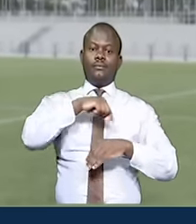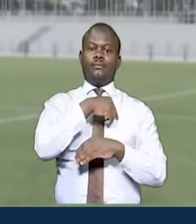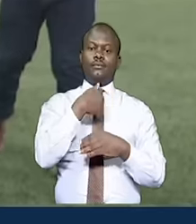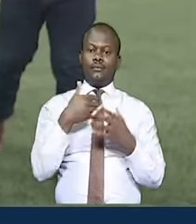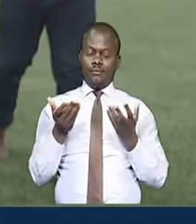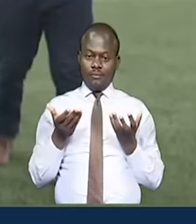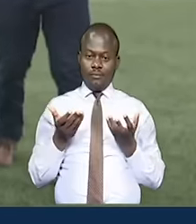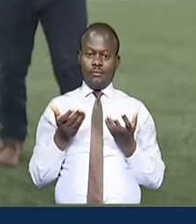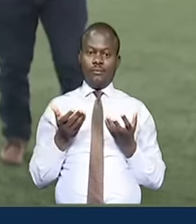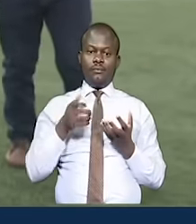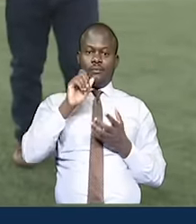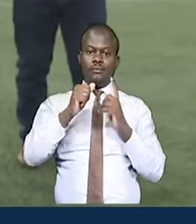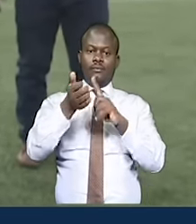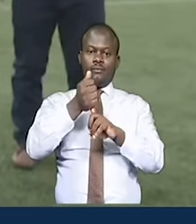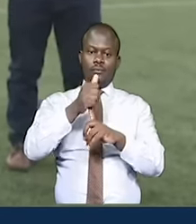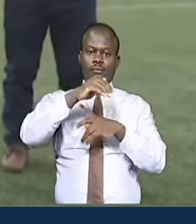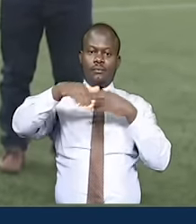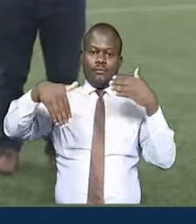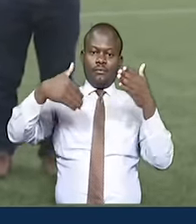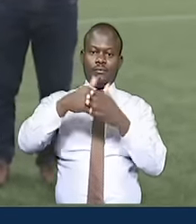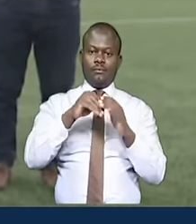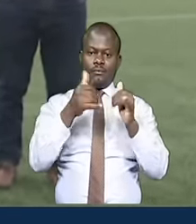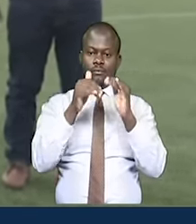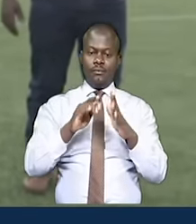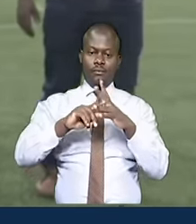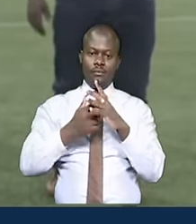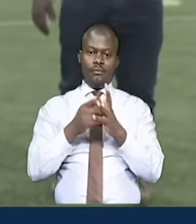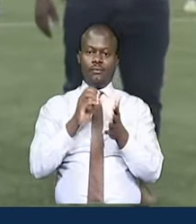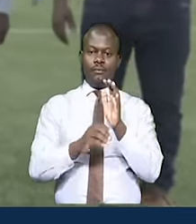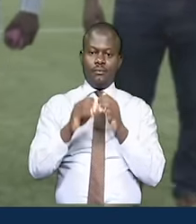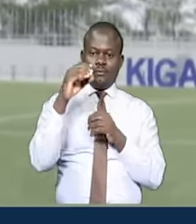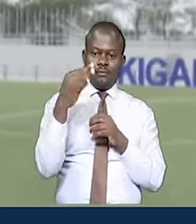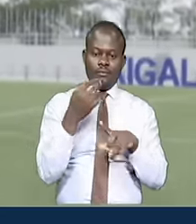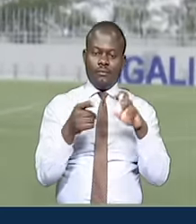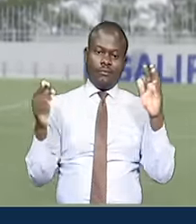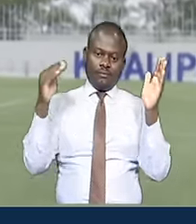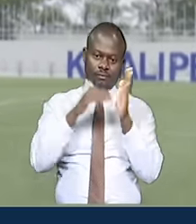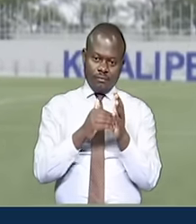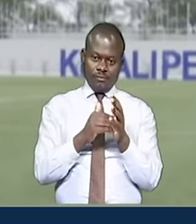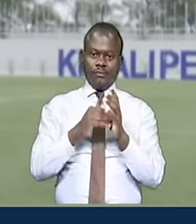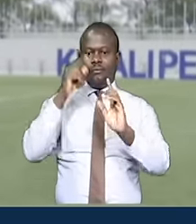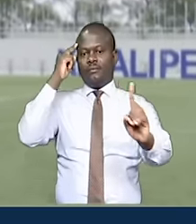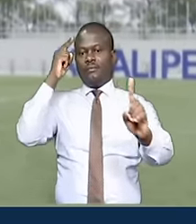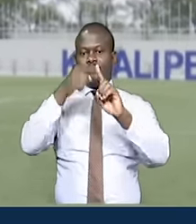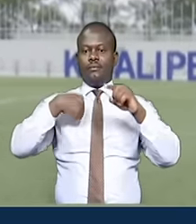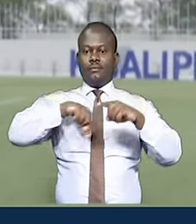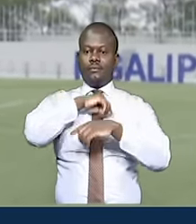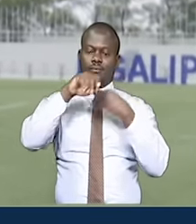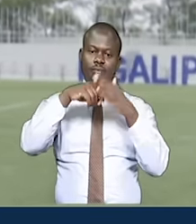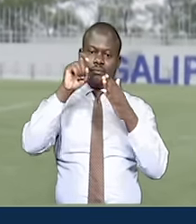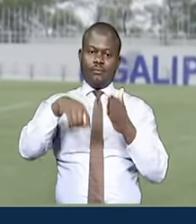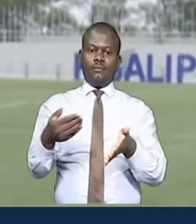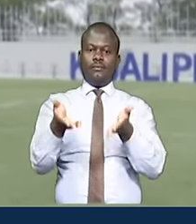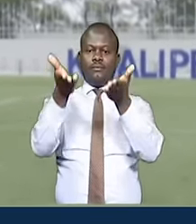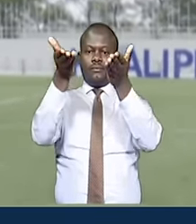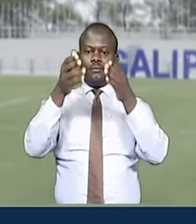nuko tugera ku rwego rukomeye abakinnyi dutangiye division ya gatatu ariko umugambi dufite nuko tuzamuka